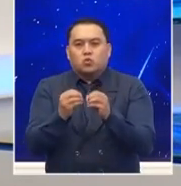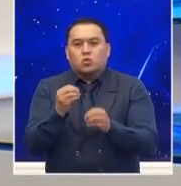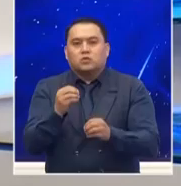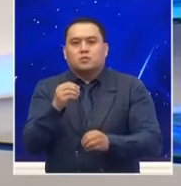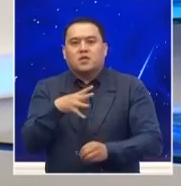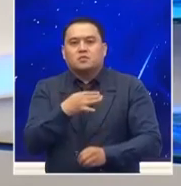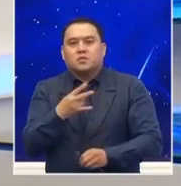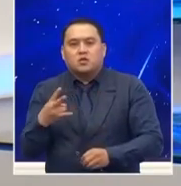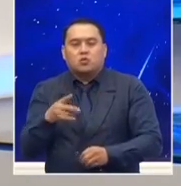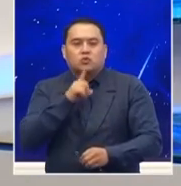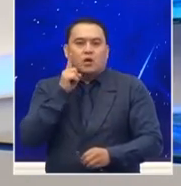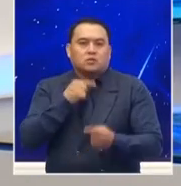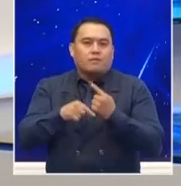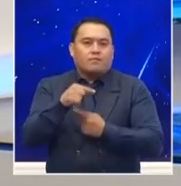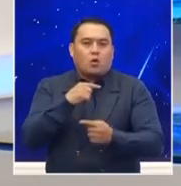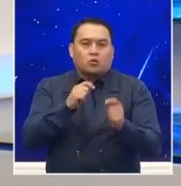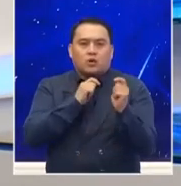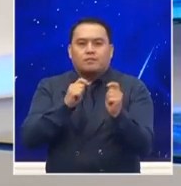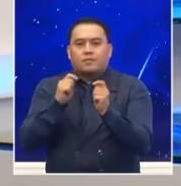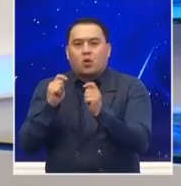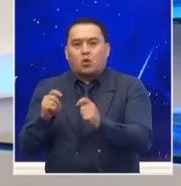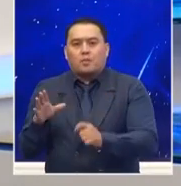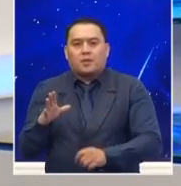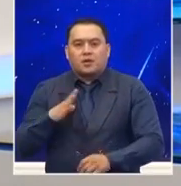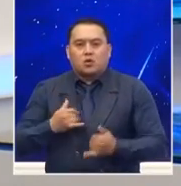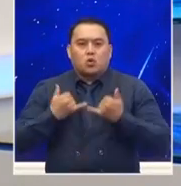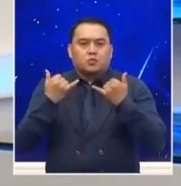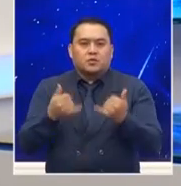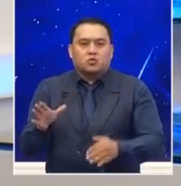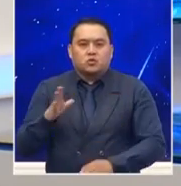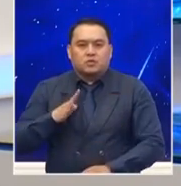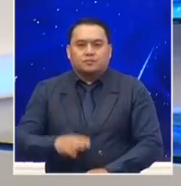теңге грант ұтты. Жүлдегерлер салтанатты түрде марапатталып, құрмет көрсетілді.